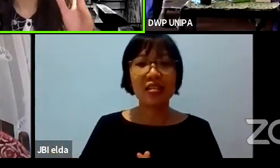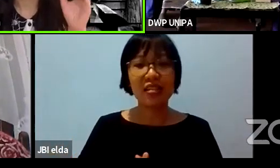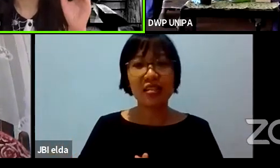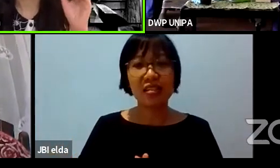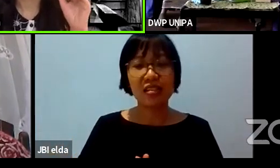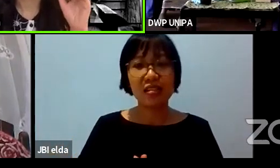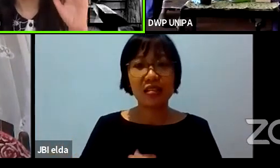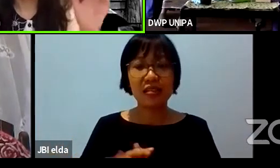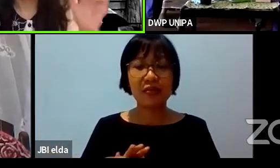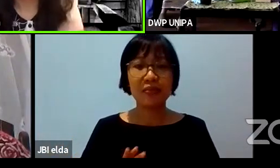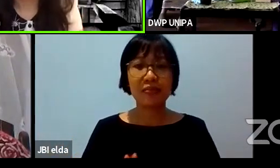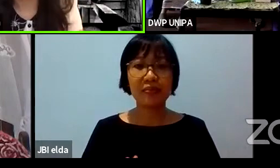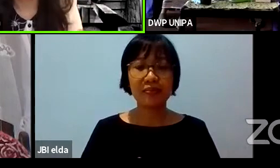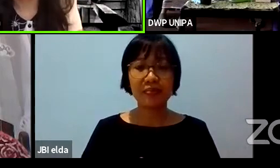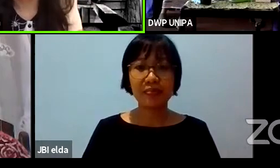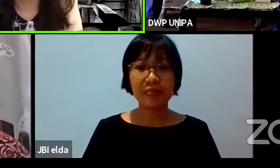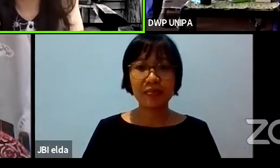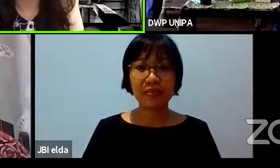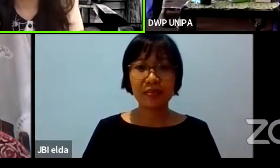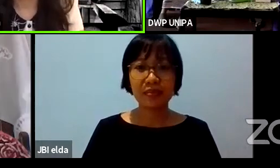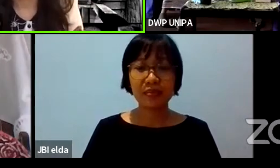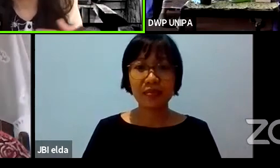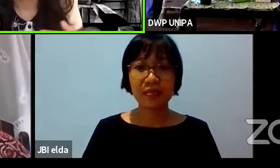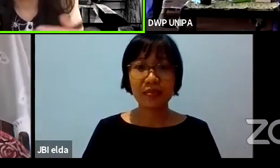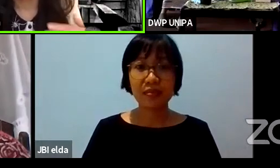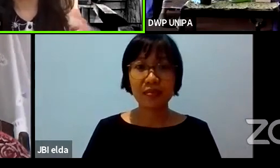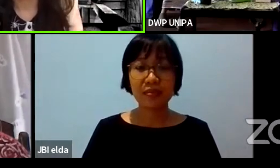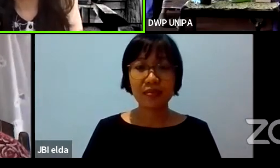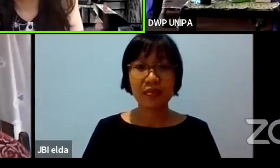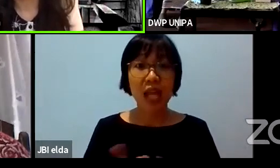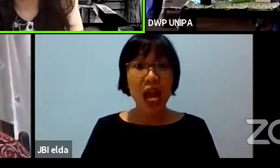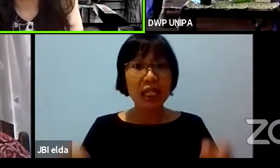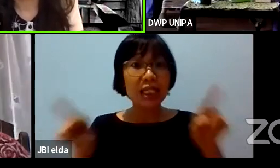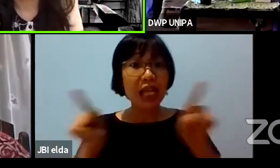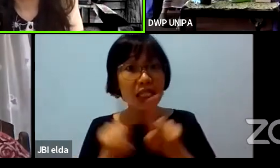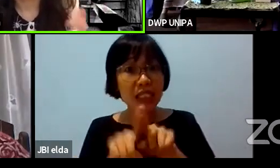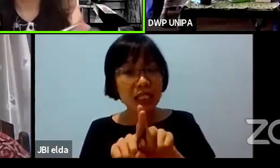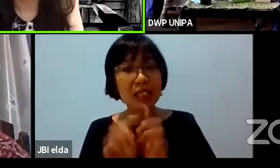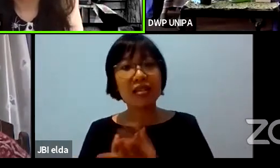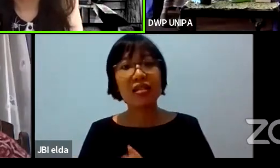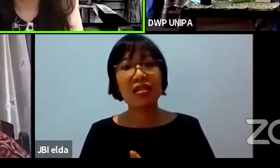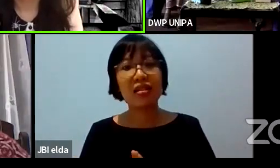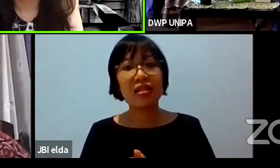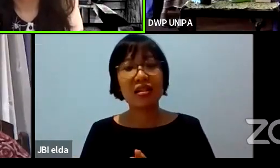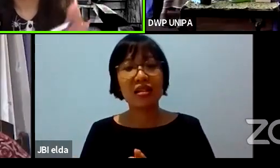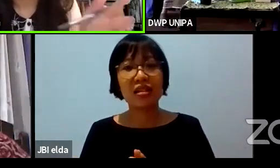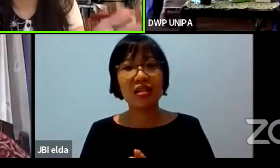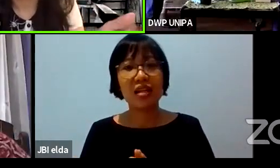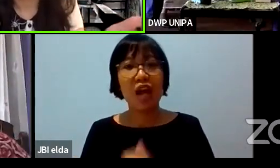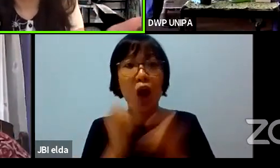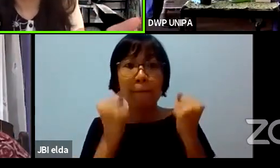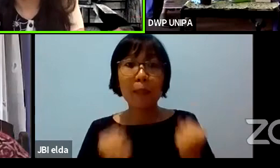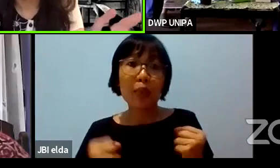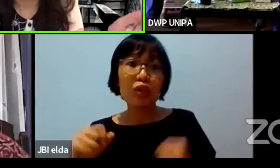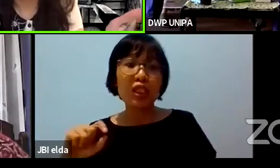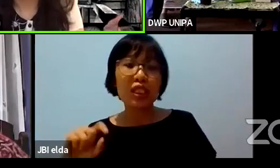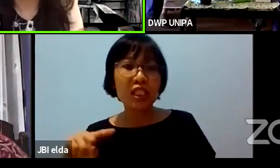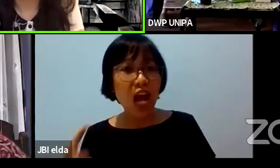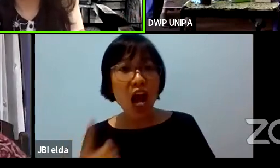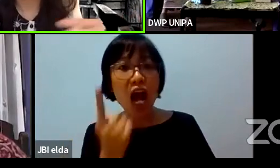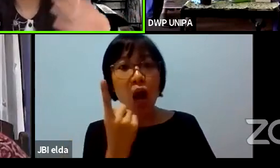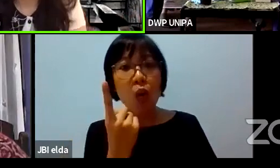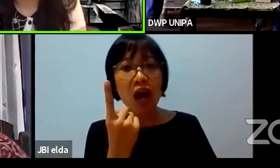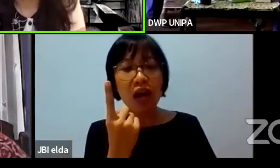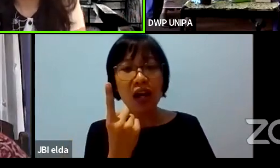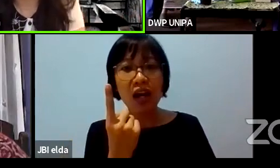point posisi awal mulainya di mana gitu antara perempuan kulit berwarna dengan laki-laki kulit putih